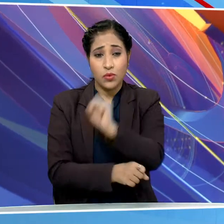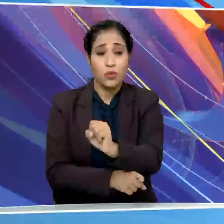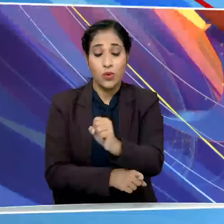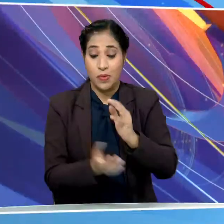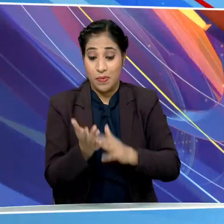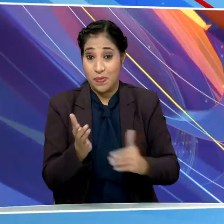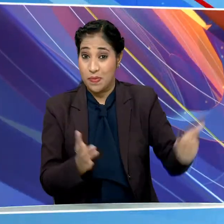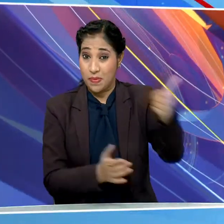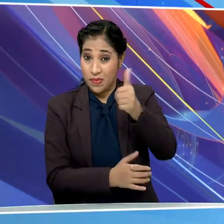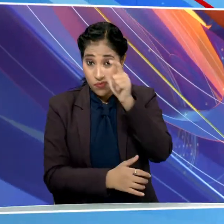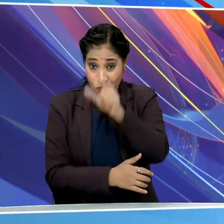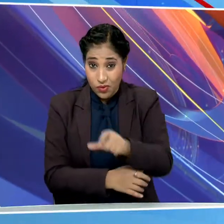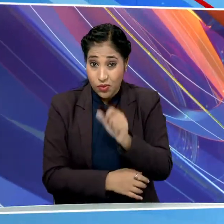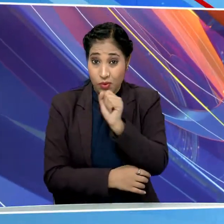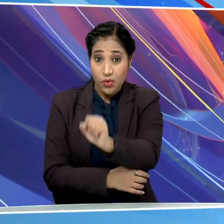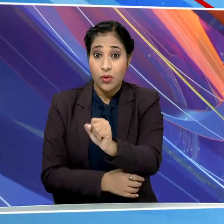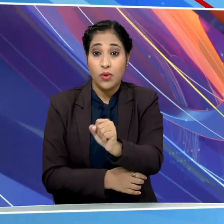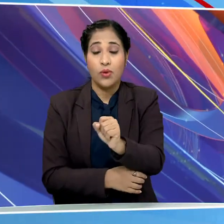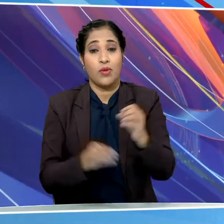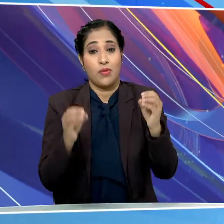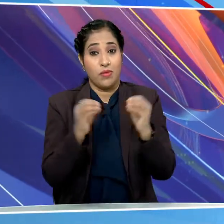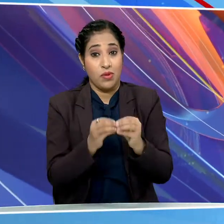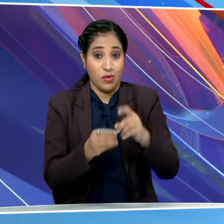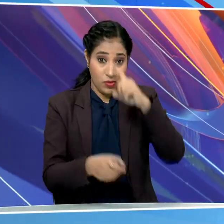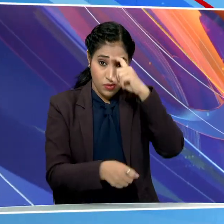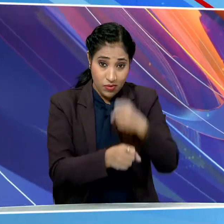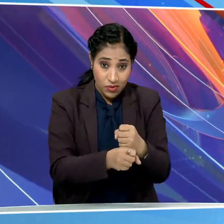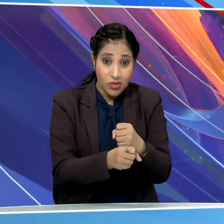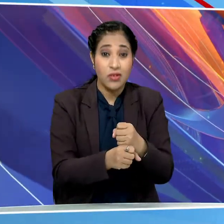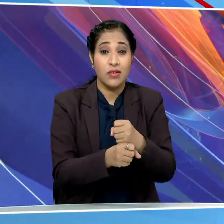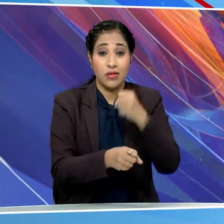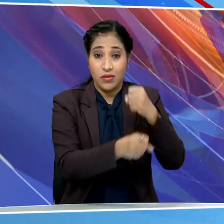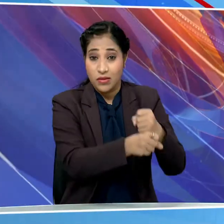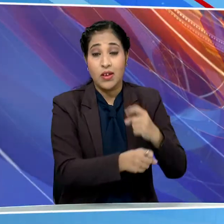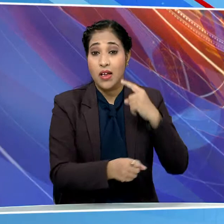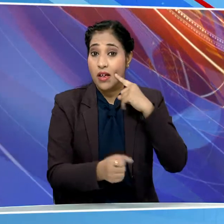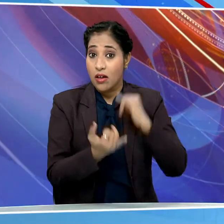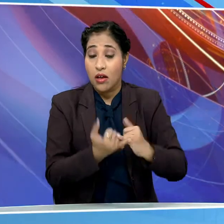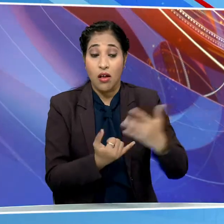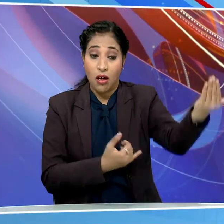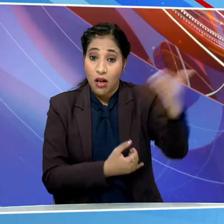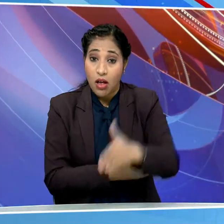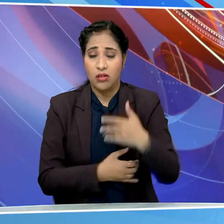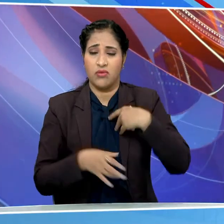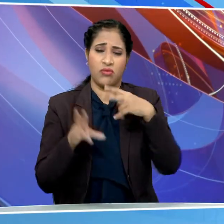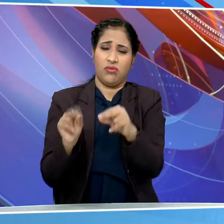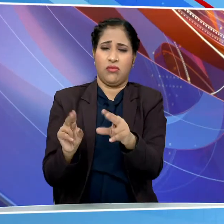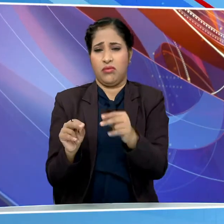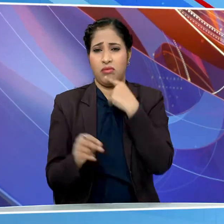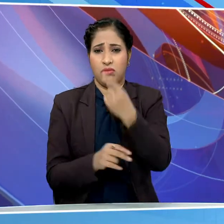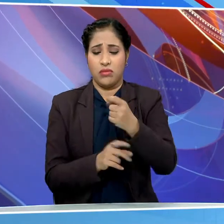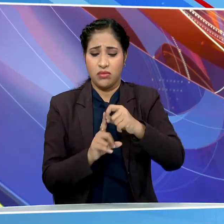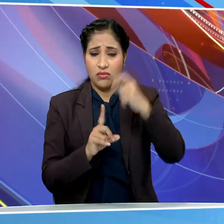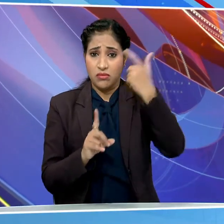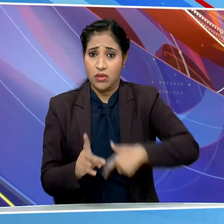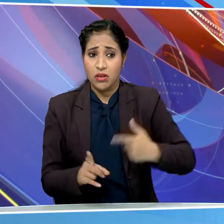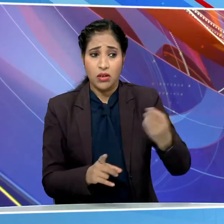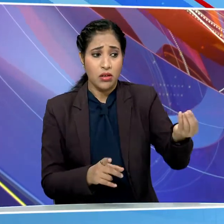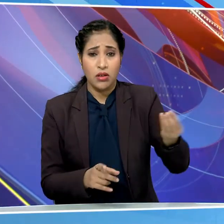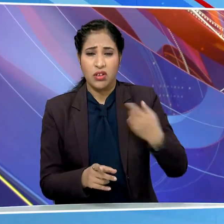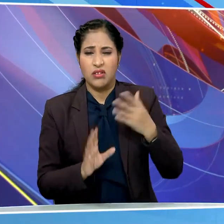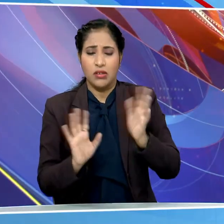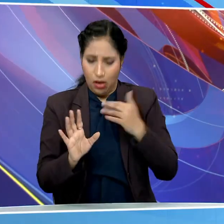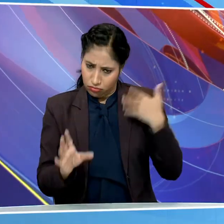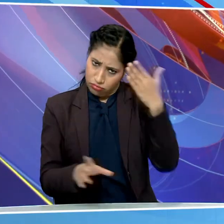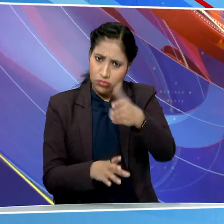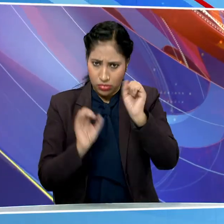मंत्री तो वाइब्रेंट गुजरात समिट में आने से मना तक कर दिया करते थे। व्यक्तिगत रूप से तो मुझे बताते थे कि नहीं नहीं हम